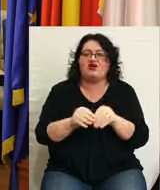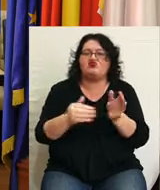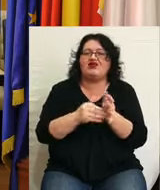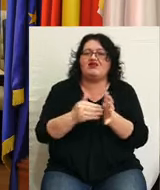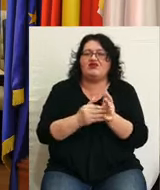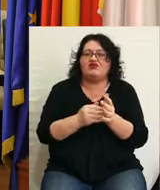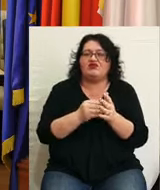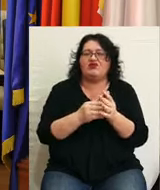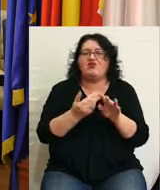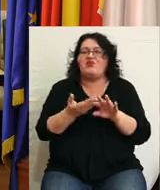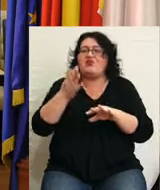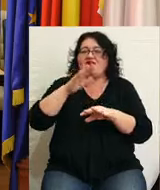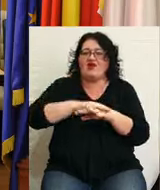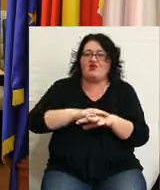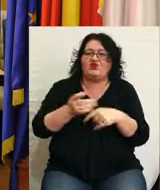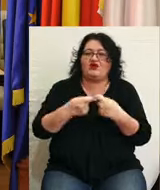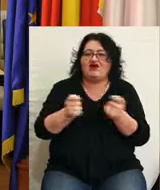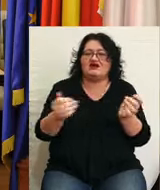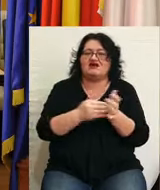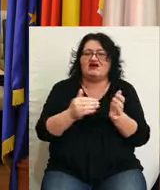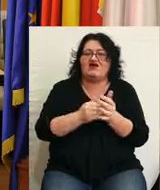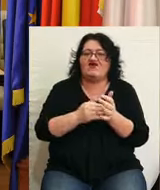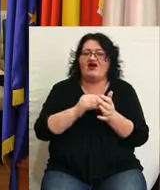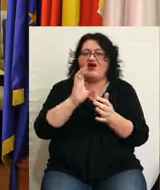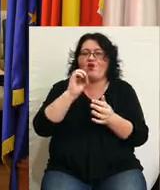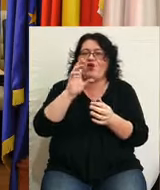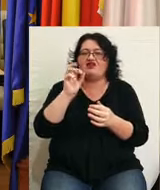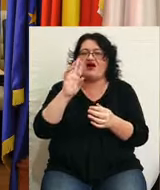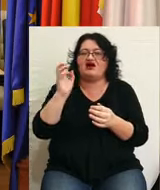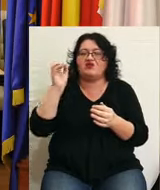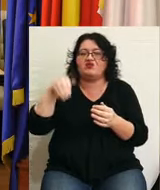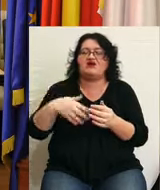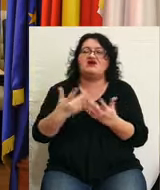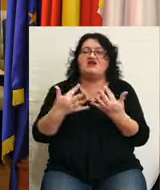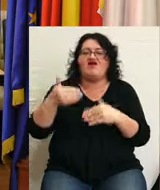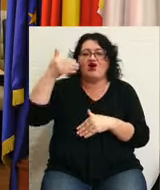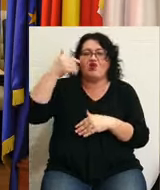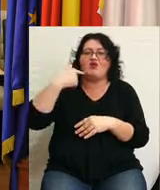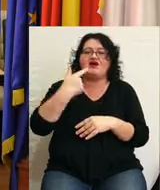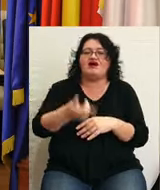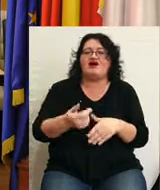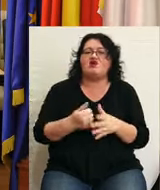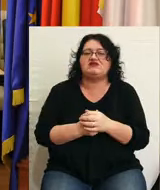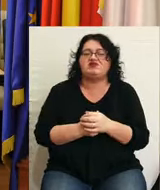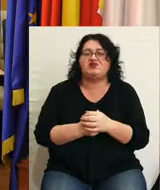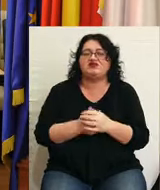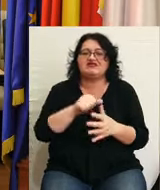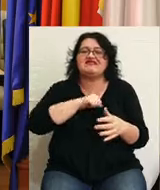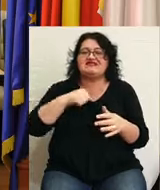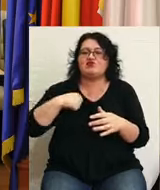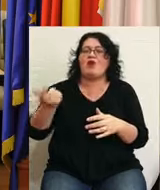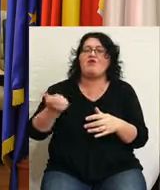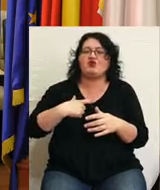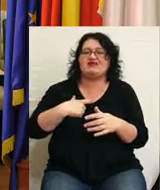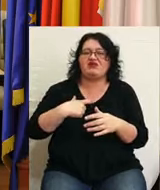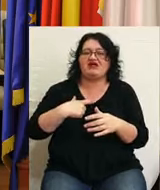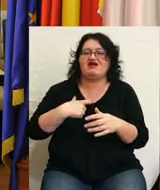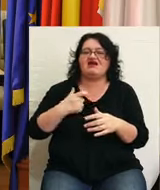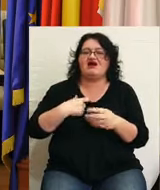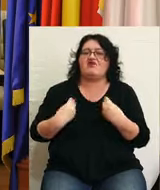nevoie. Sunt câteva companii care au spus că singura variantă cum pot